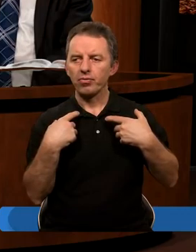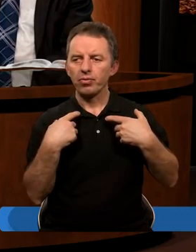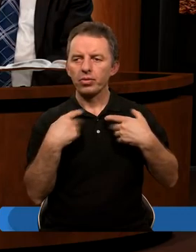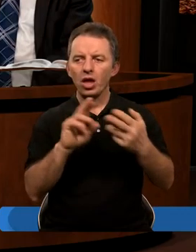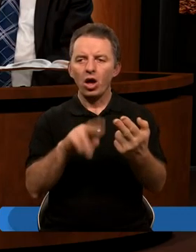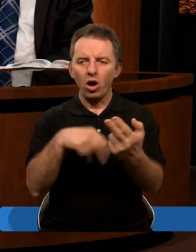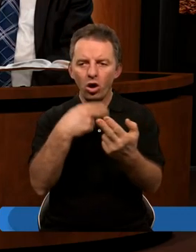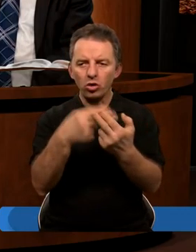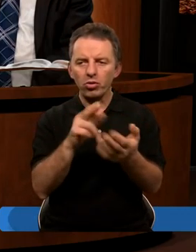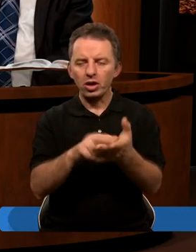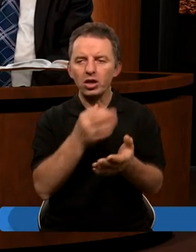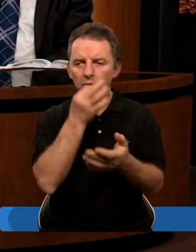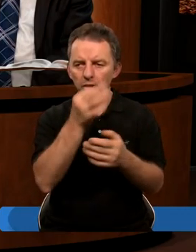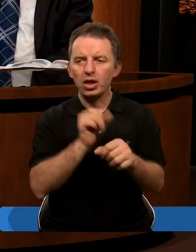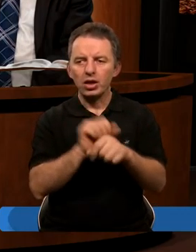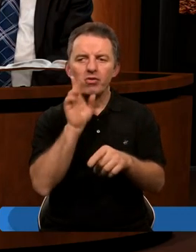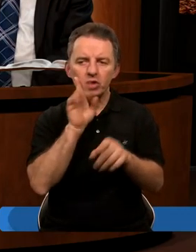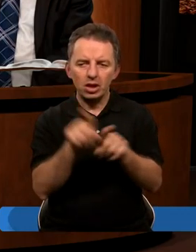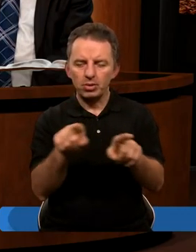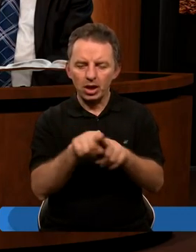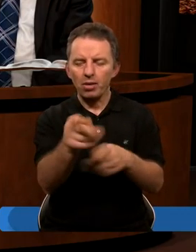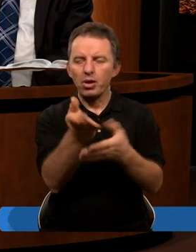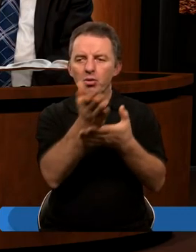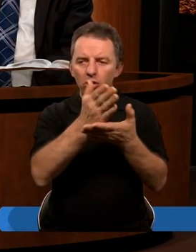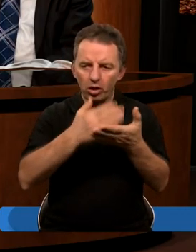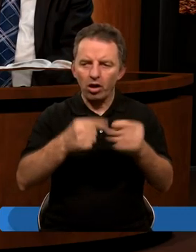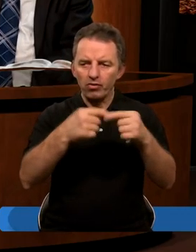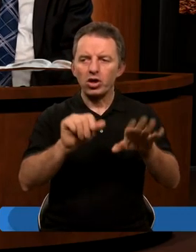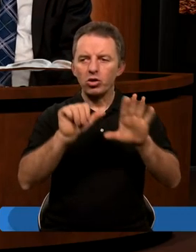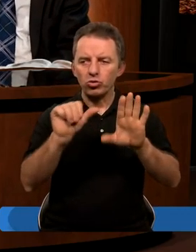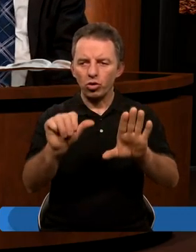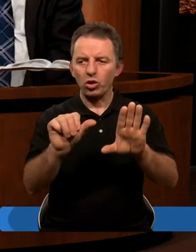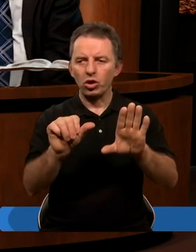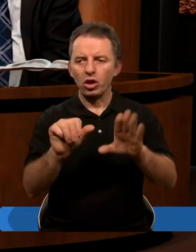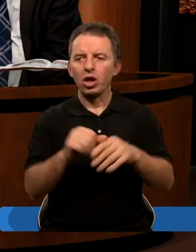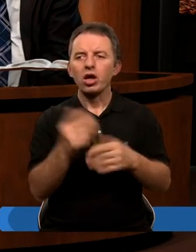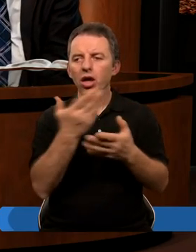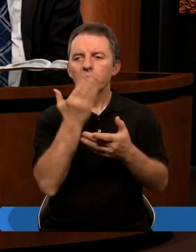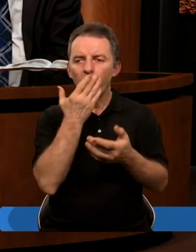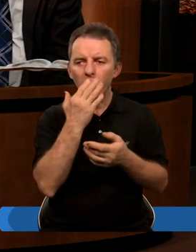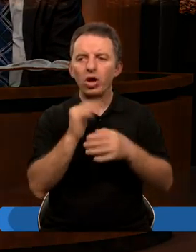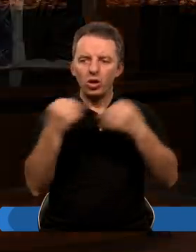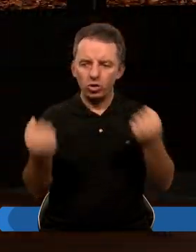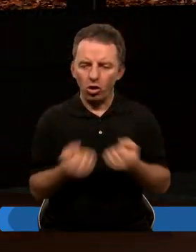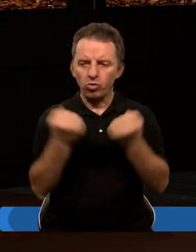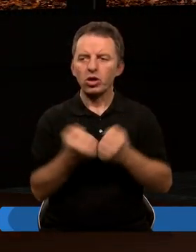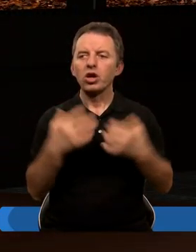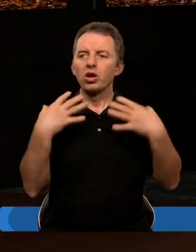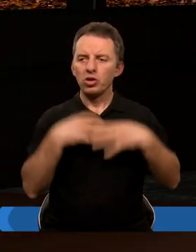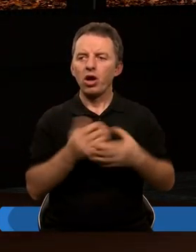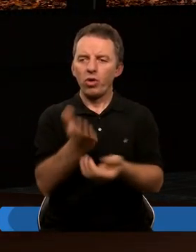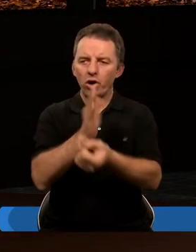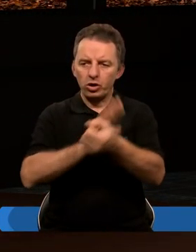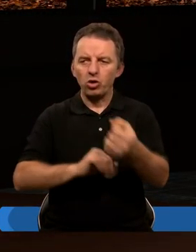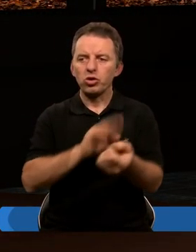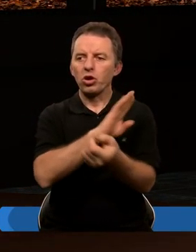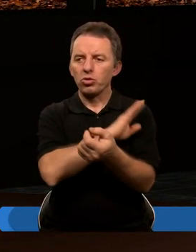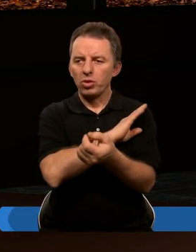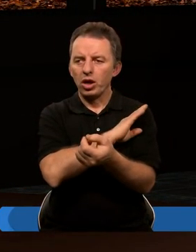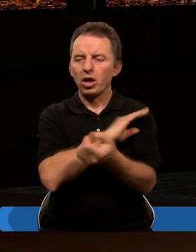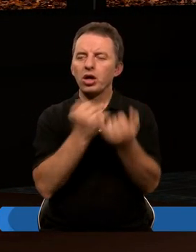Odpowiedź na to pytanie jest w tym samym rozdziale. W wierszu szóstym jest mowa, że dążenie ciała rodzi śmierć.